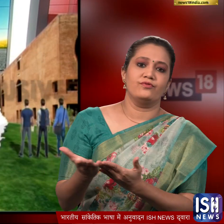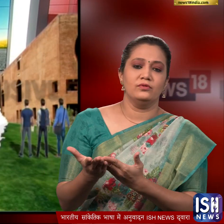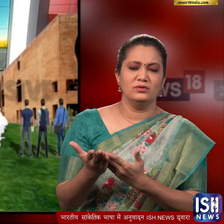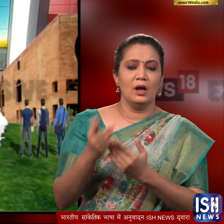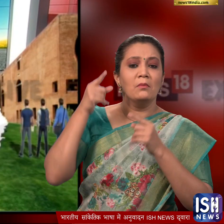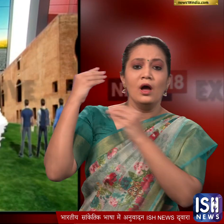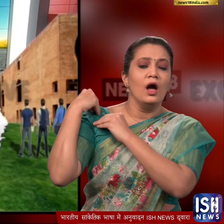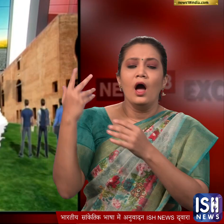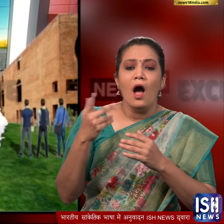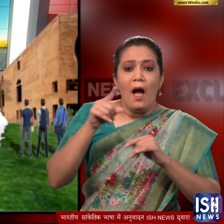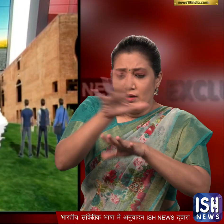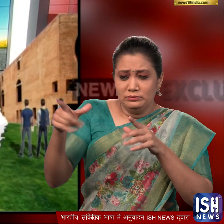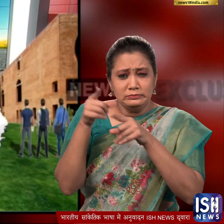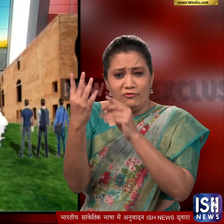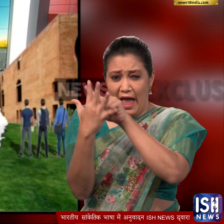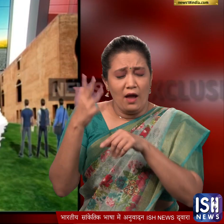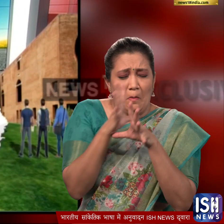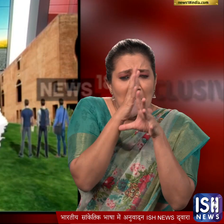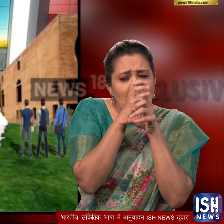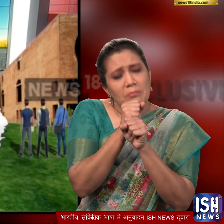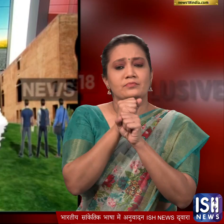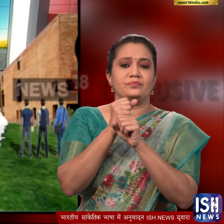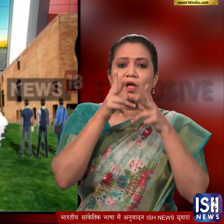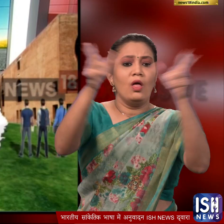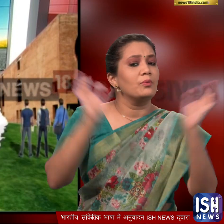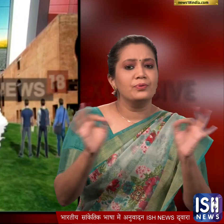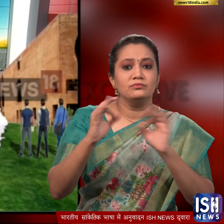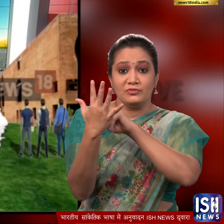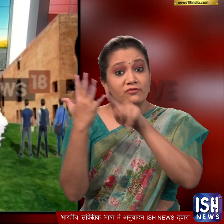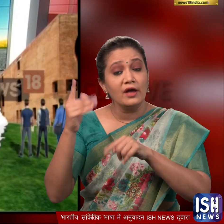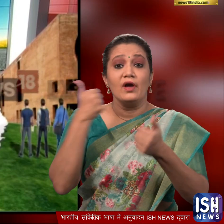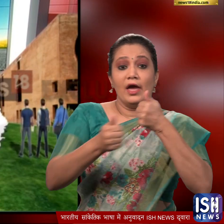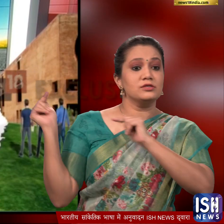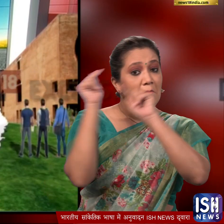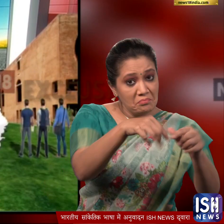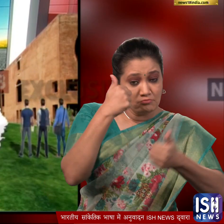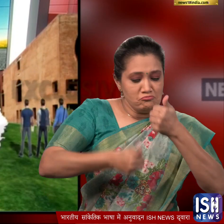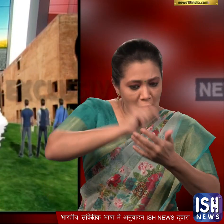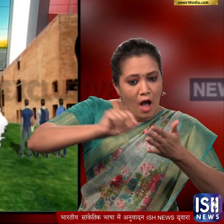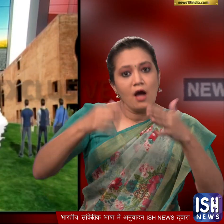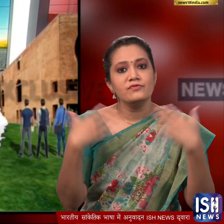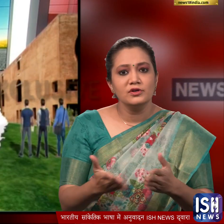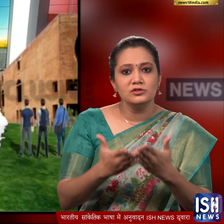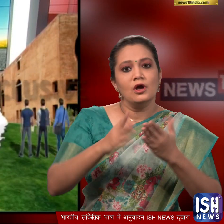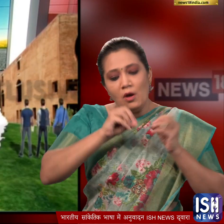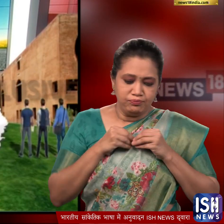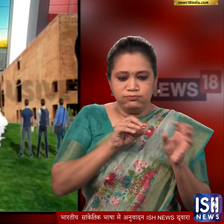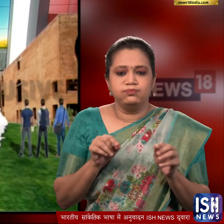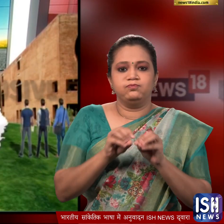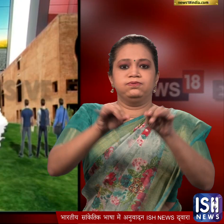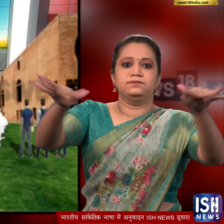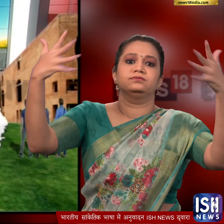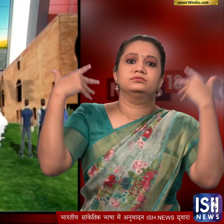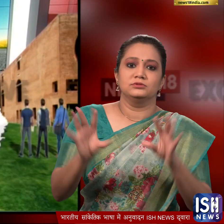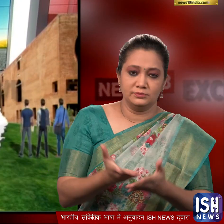आई, लेकिन आरोप है कि उन्होंने किसी को भी इस बात की जानकारी नहीं दी। इसके बाद वो 5 छात्र परीक्षा में बैठे और फिर उनसे बाकी छात्रों